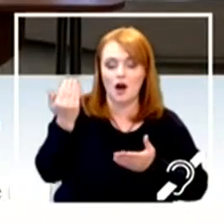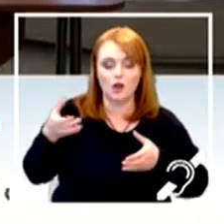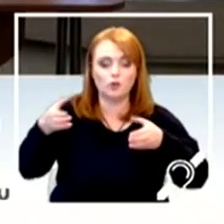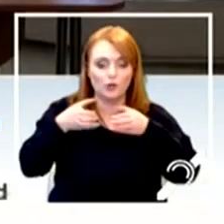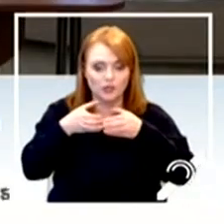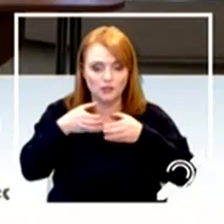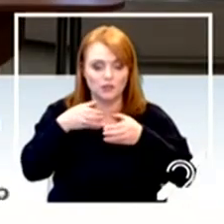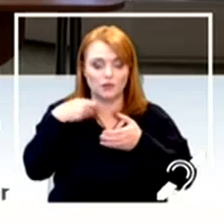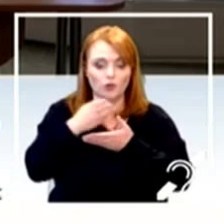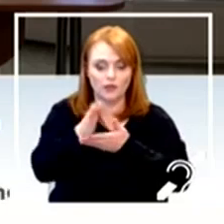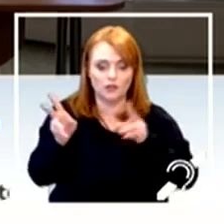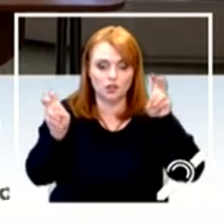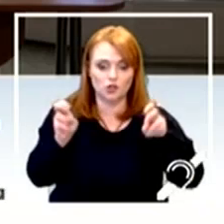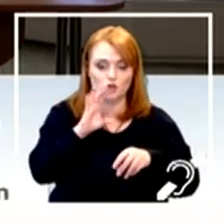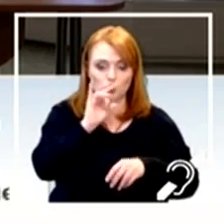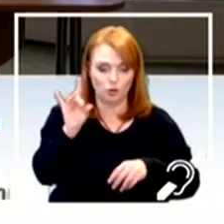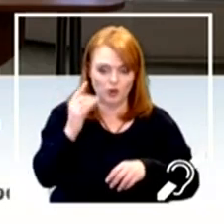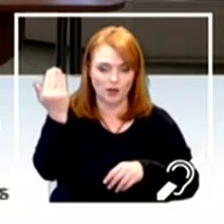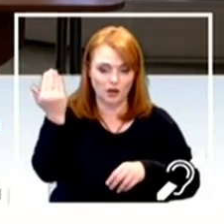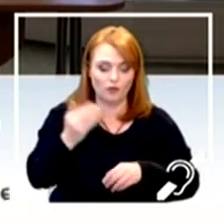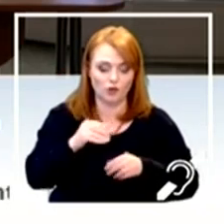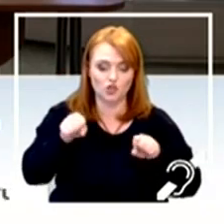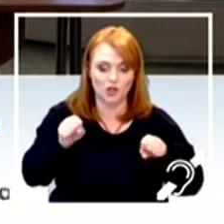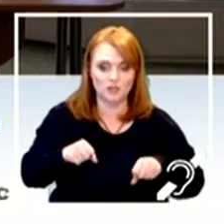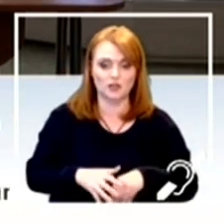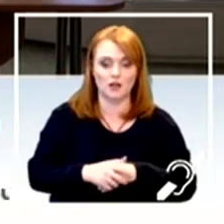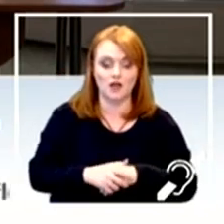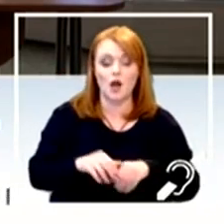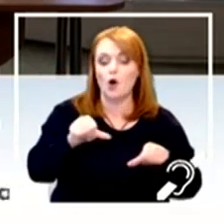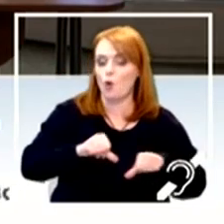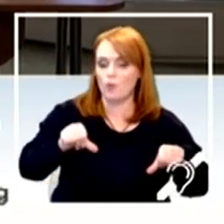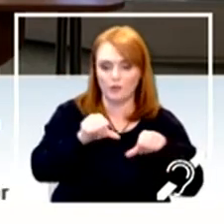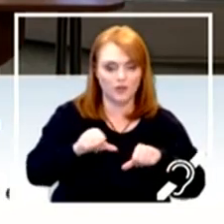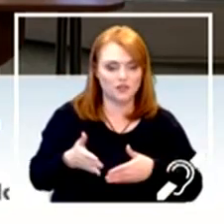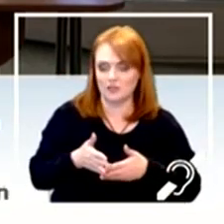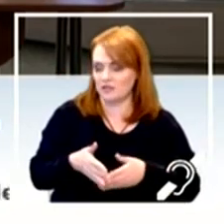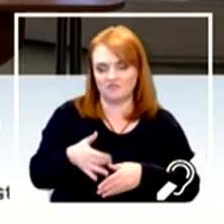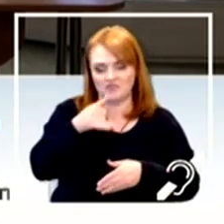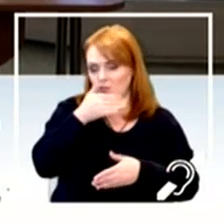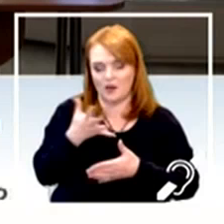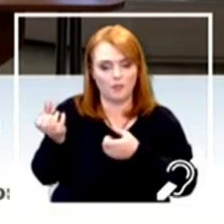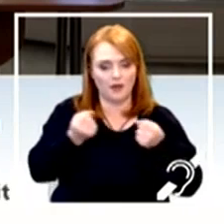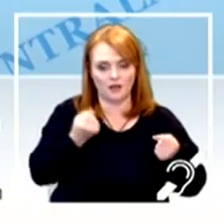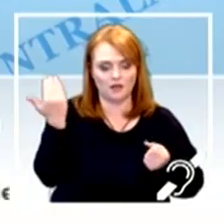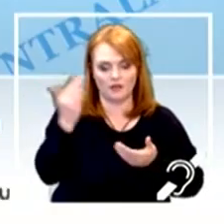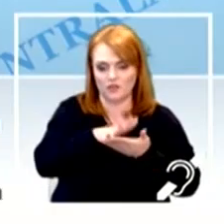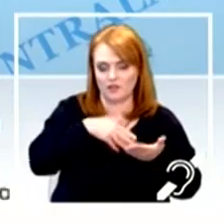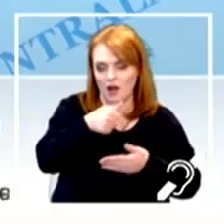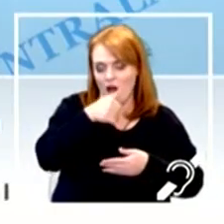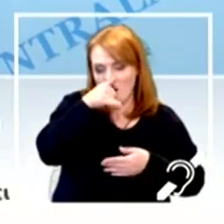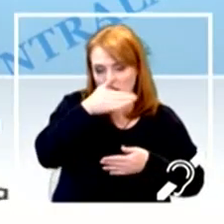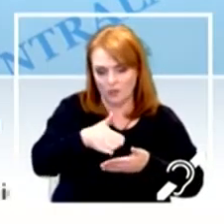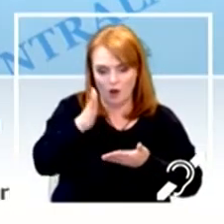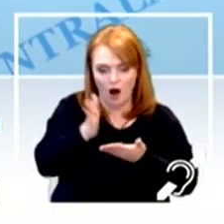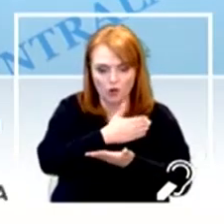Ilan Șor. Comisia Electorală Centrală a declarat inadmisibile aceste contestații, menționând că CEC a pus